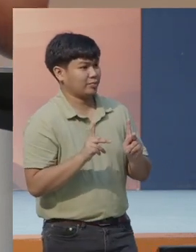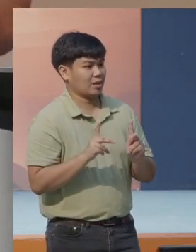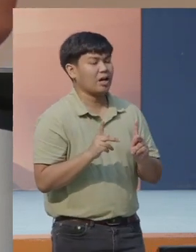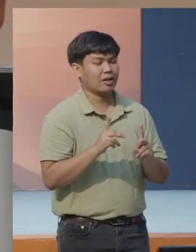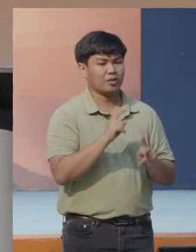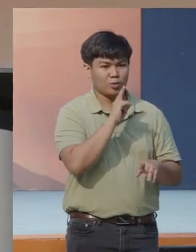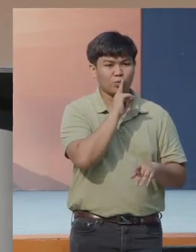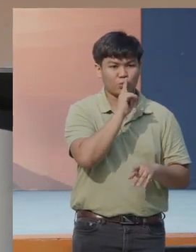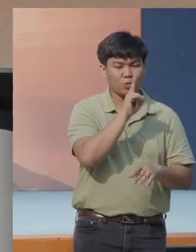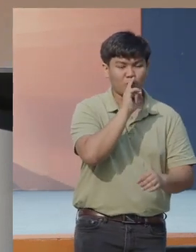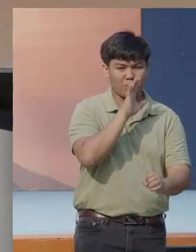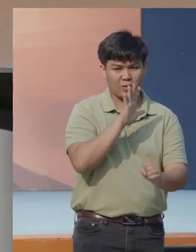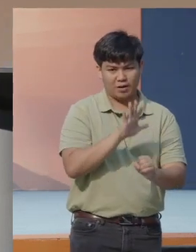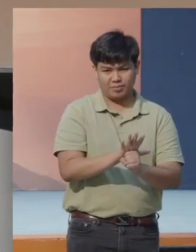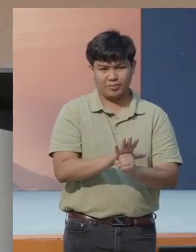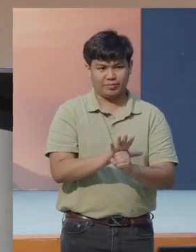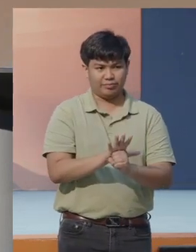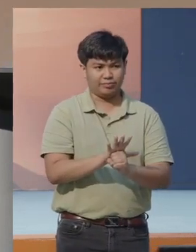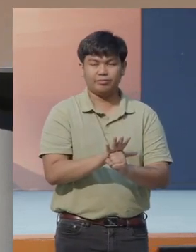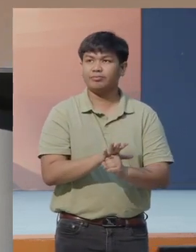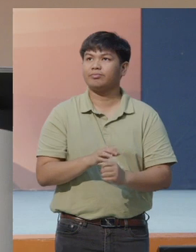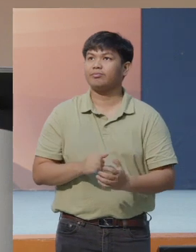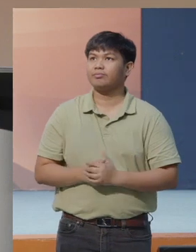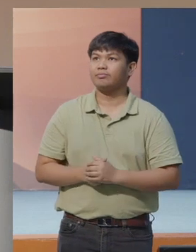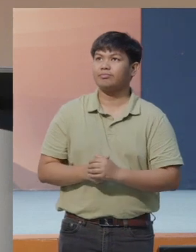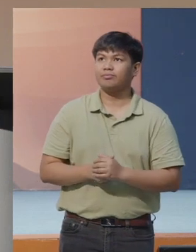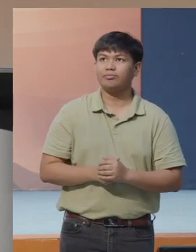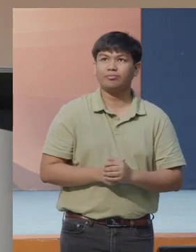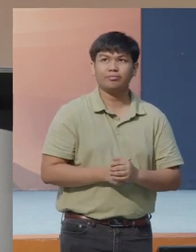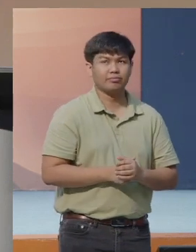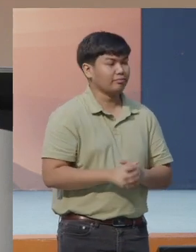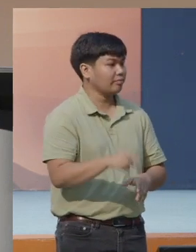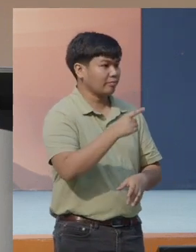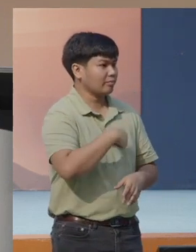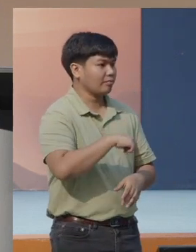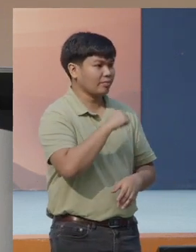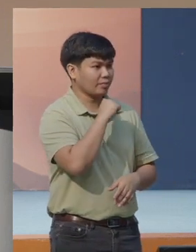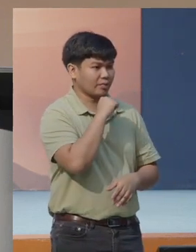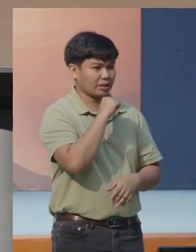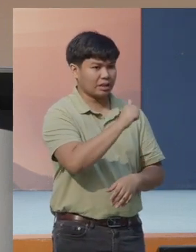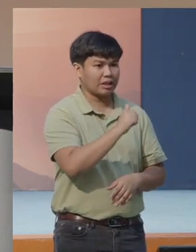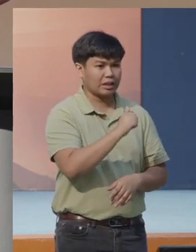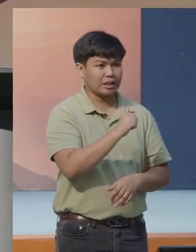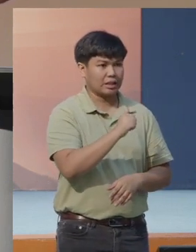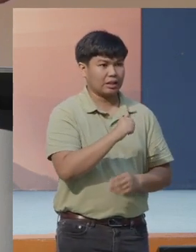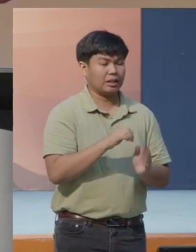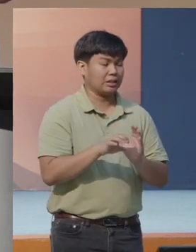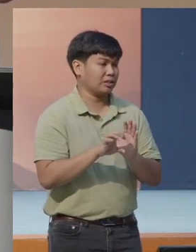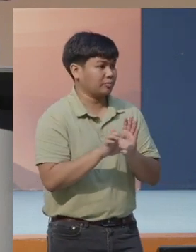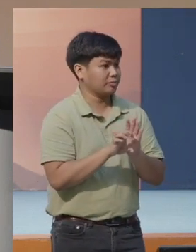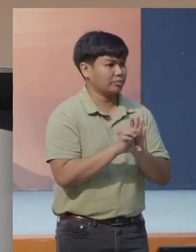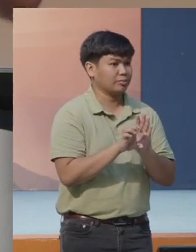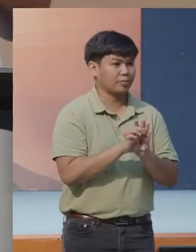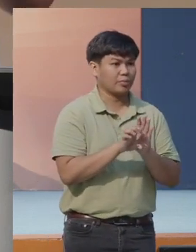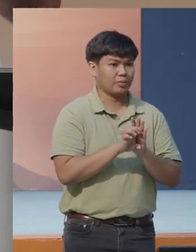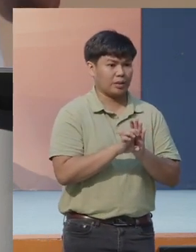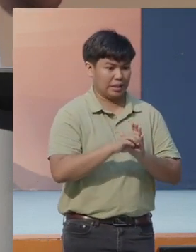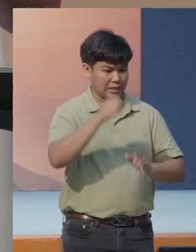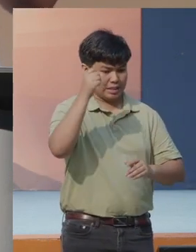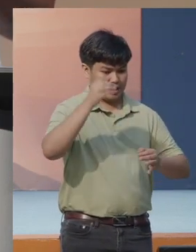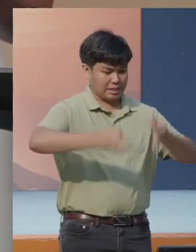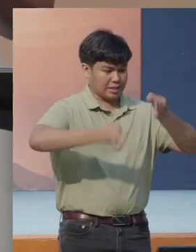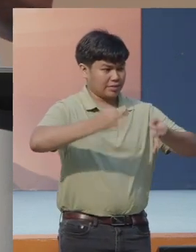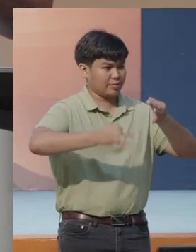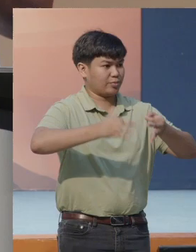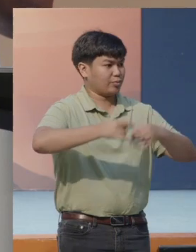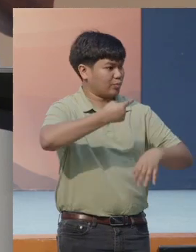Garantisado, yan. Hindi man natin makakamit kung inosente ka minsan, yung justice na